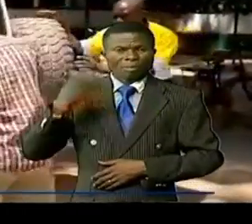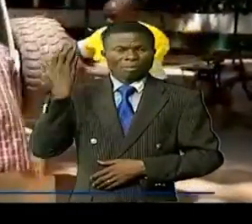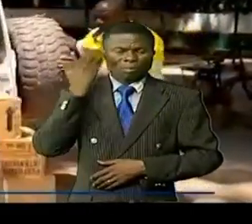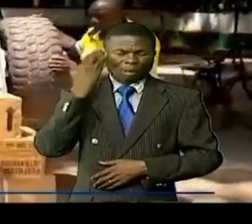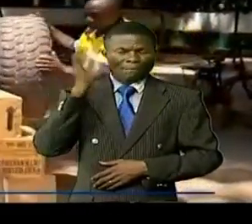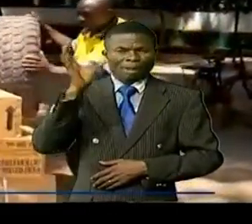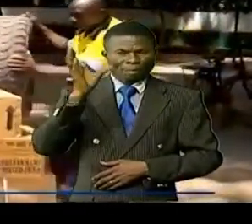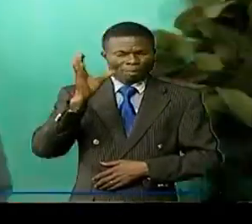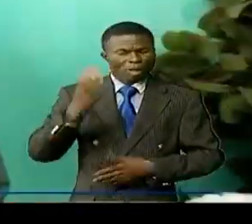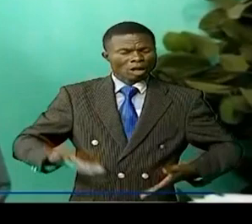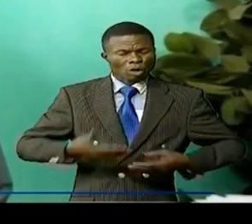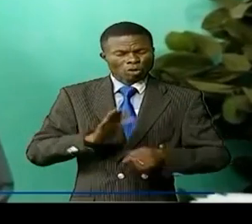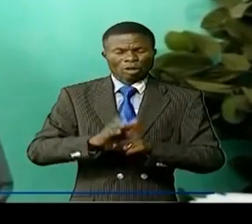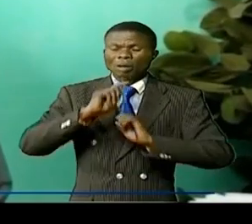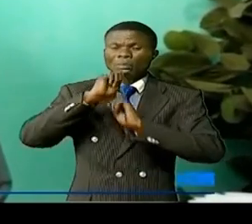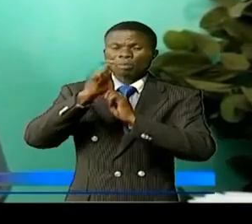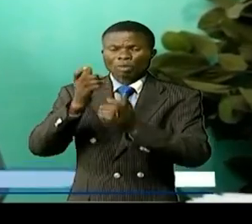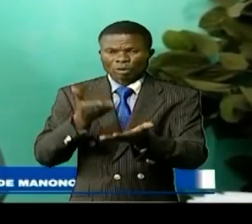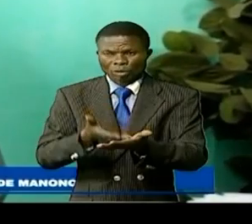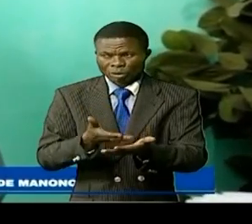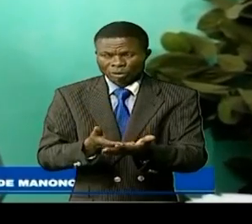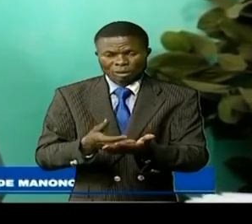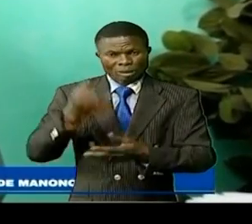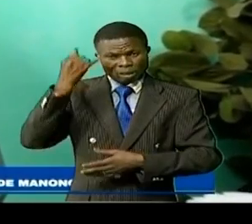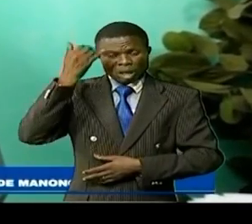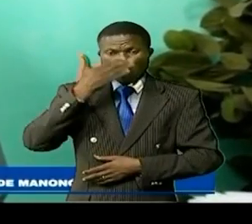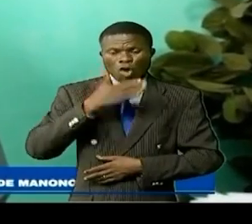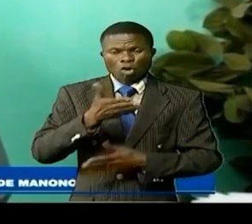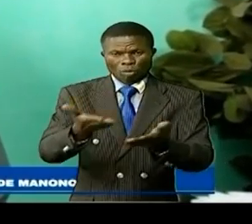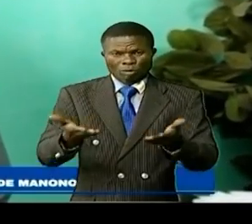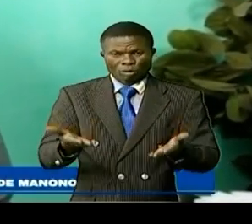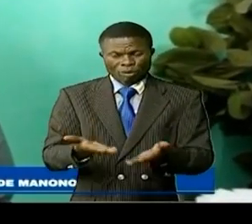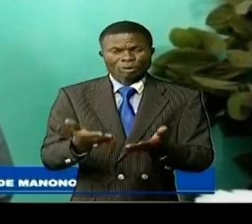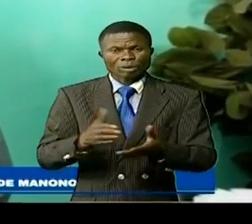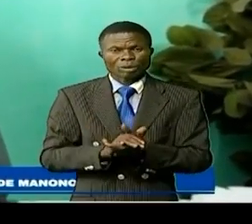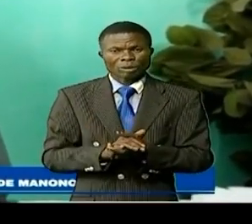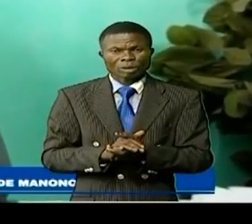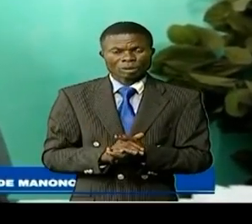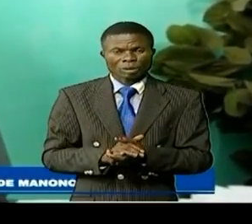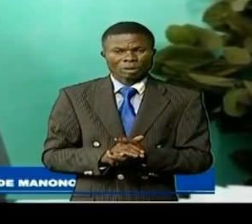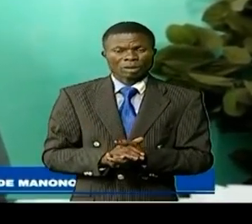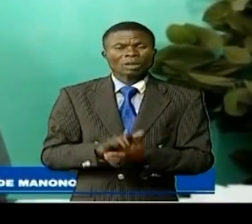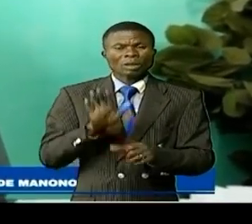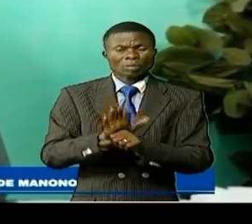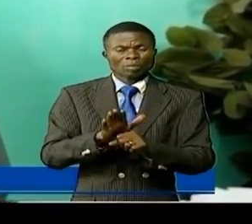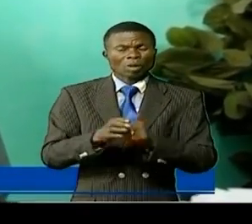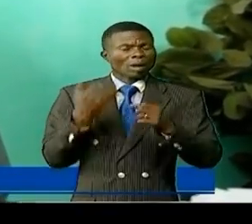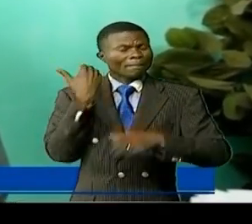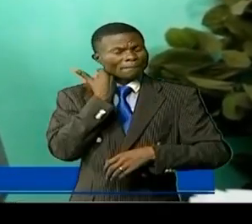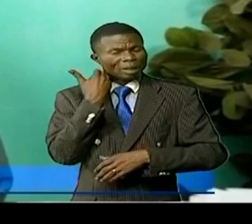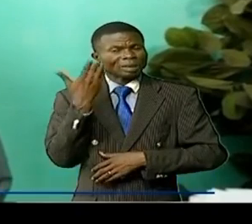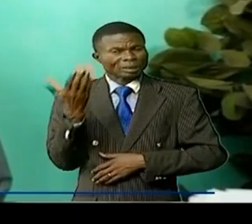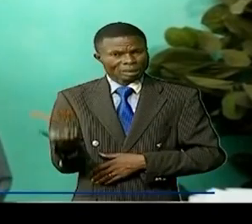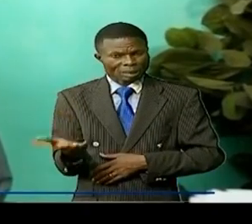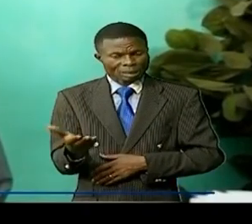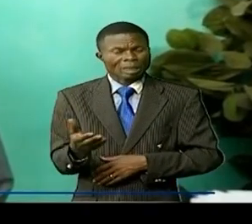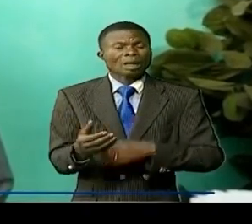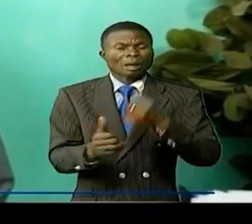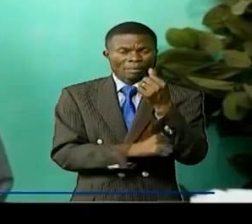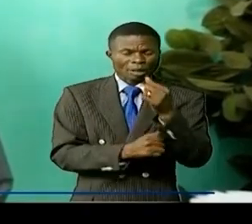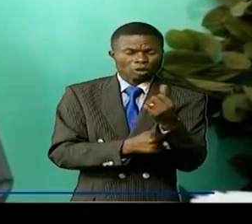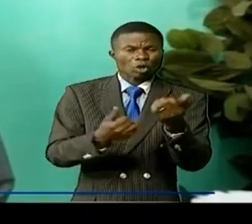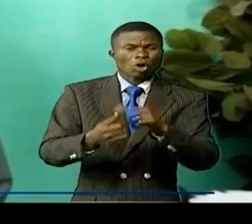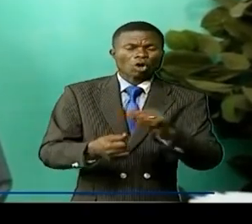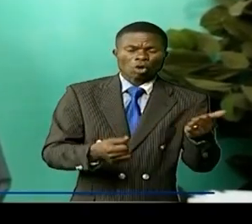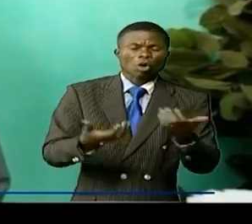salue ces gestes. Actuellement, dans les centres ici et partout là-bas, il y a les problèmes de rougeole. Il y a des mortalités vraiment qui